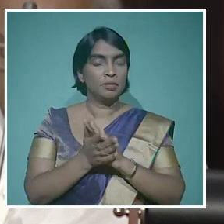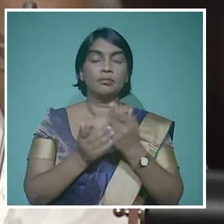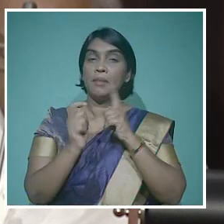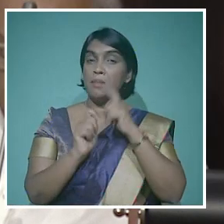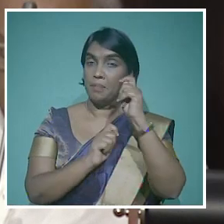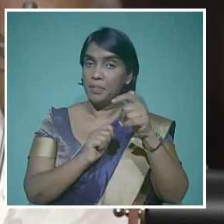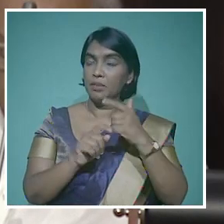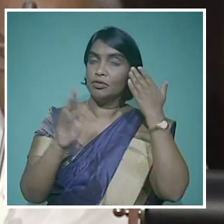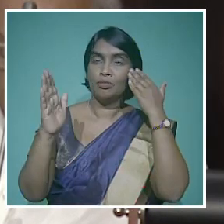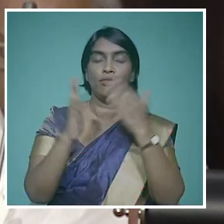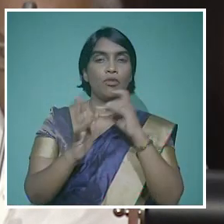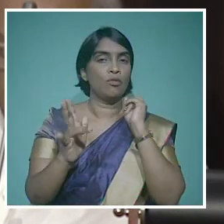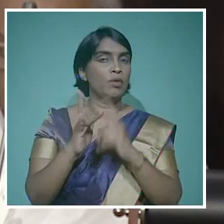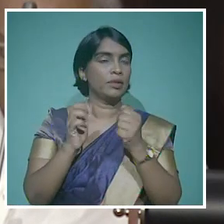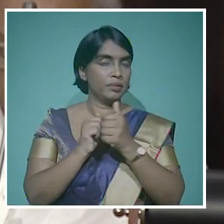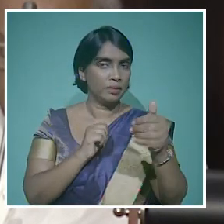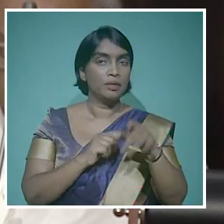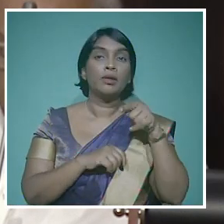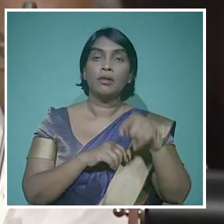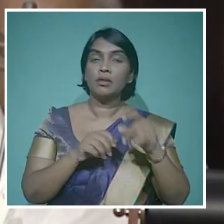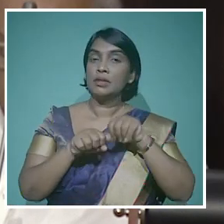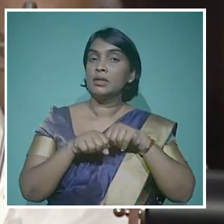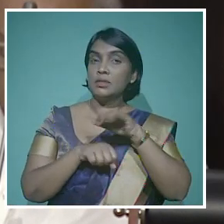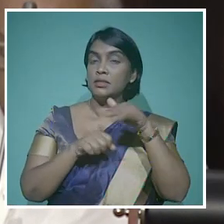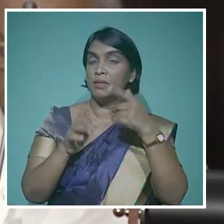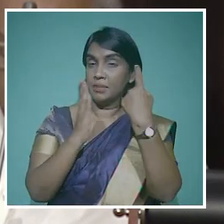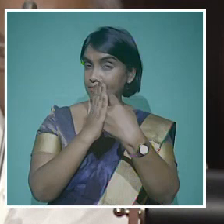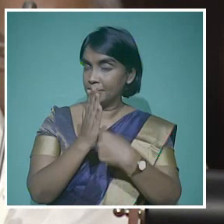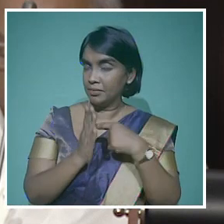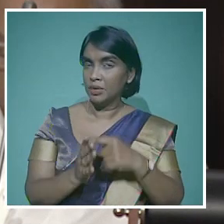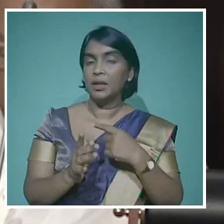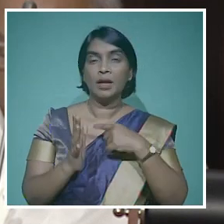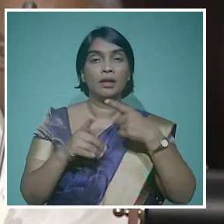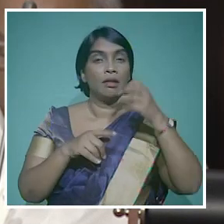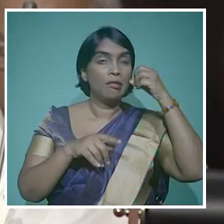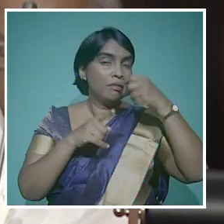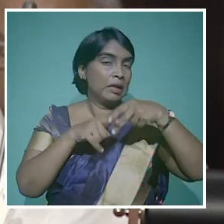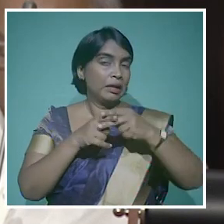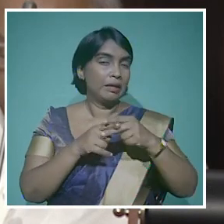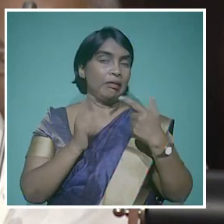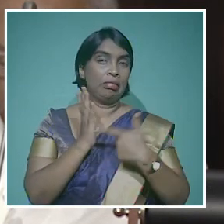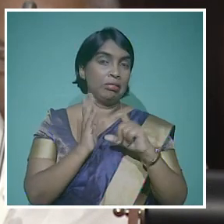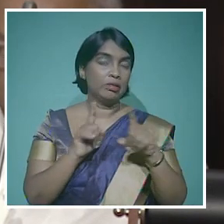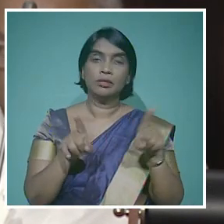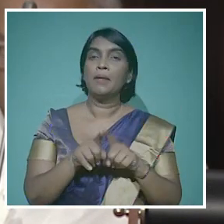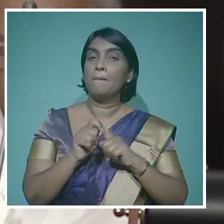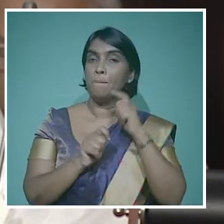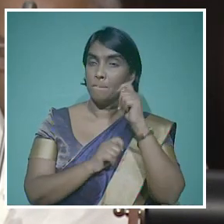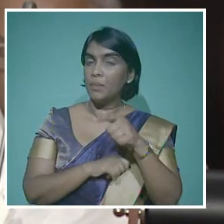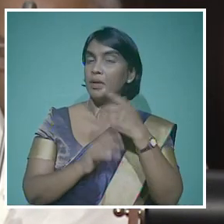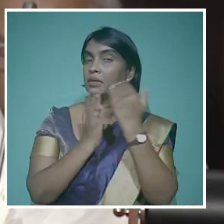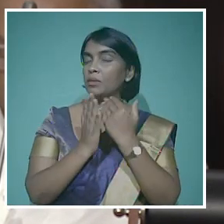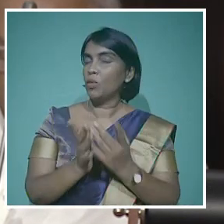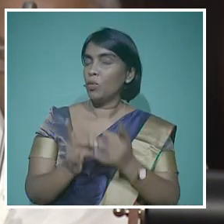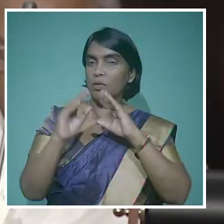ගෙවීම් සම්බන්ධීකරණය කරනු ඇත. මෙම සමාජ ලේඛන යටතේ ඉලෙක්ට්‍රොනික වශයෙන් ප්‍රතිලාභ ගෙවීම ආයම ලේඛන